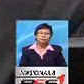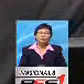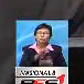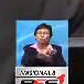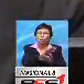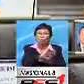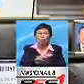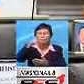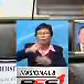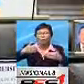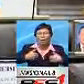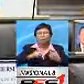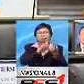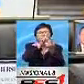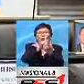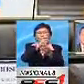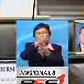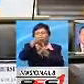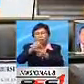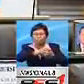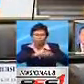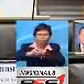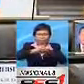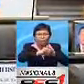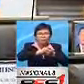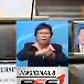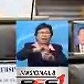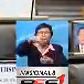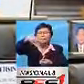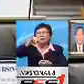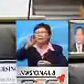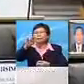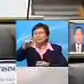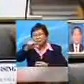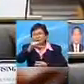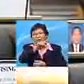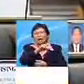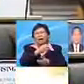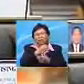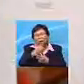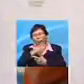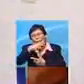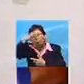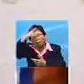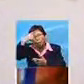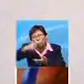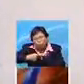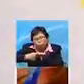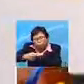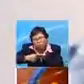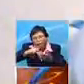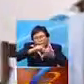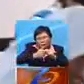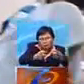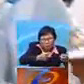Pihak sekolah juga perlu mengadakan pertemuan atau muafakat bersama PIBG sendiri maupun ibu bapa dalam membincangkan masalah disiplin